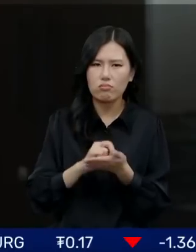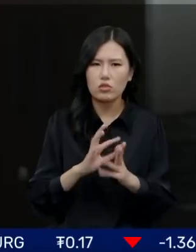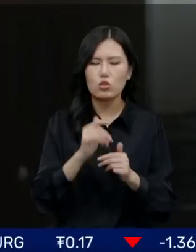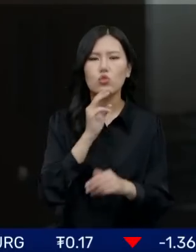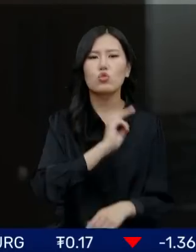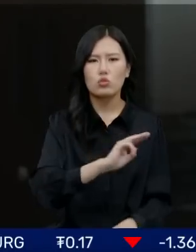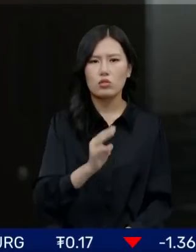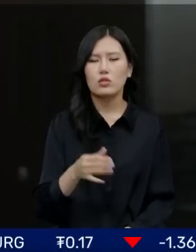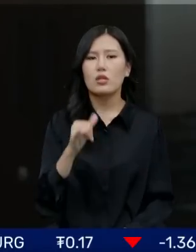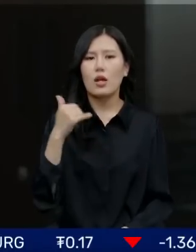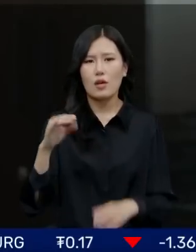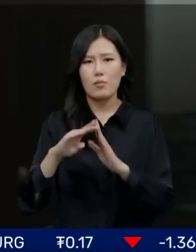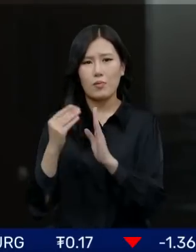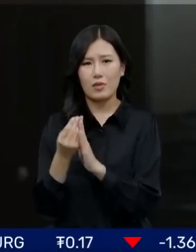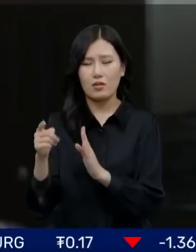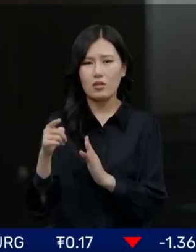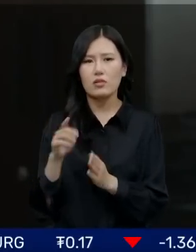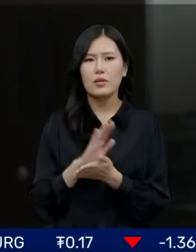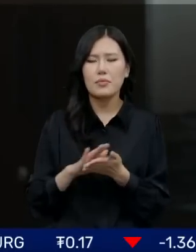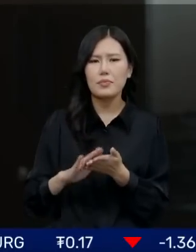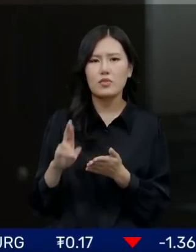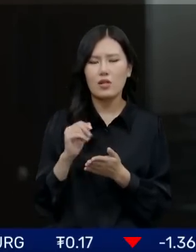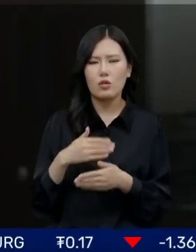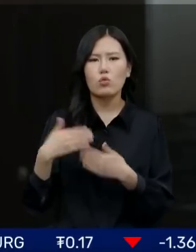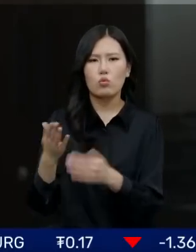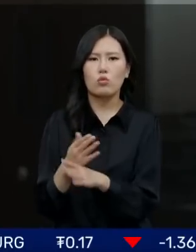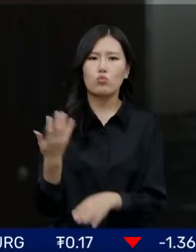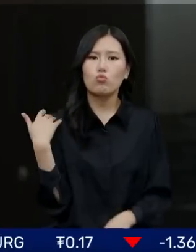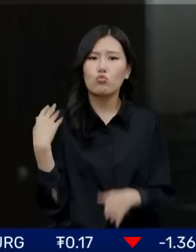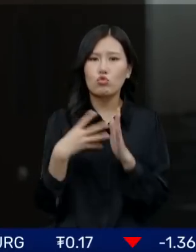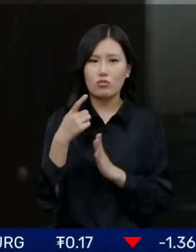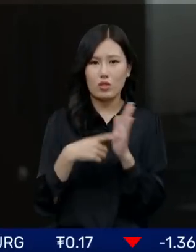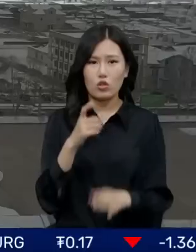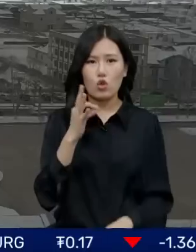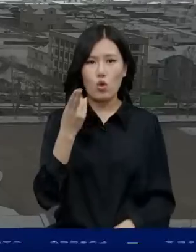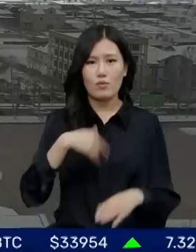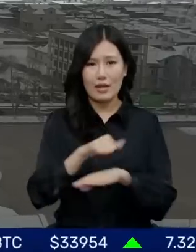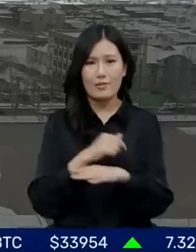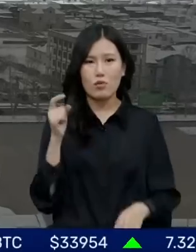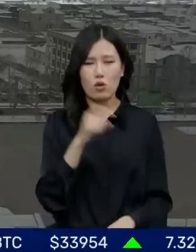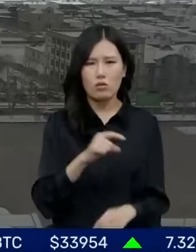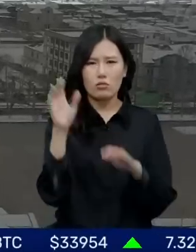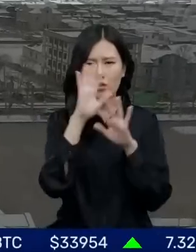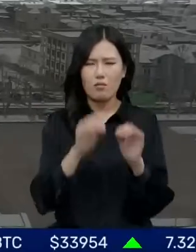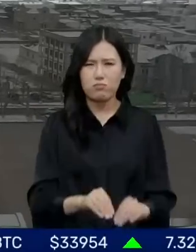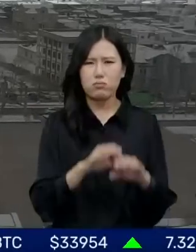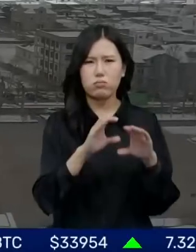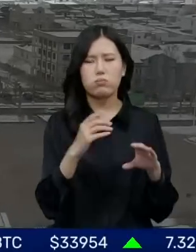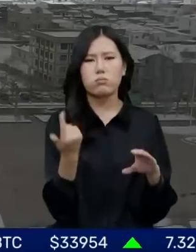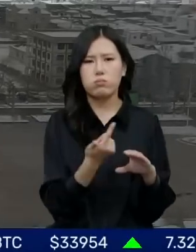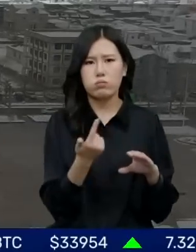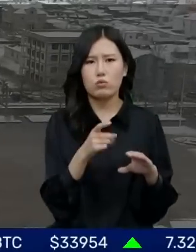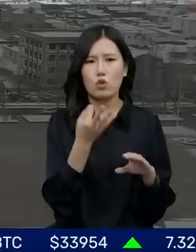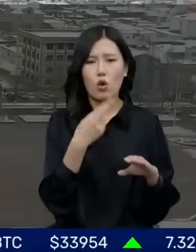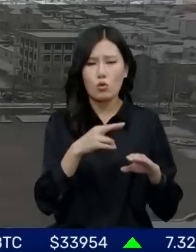айл өрхүүдэд эрүүл охин багцыг хүргэсэн. Сая би 9 сард Ховд аймагт очиход цас маш их орсон байсан. Аймгийн хувьд үйлчлэлтийн